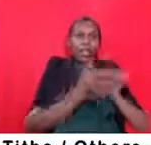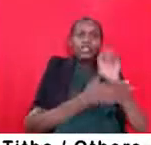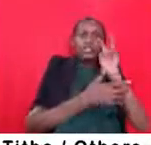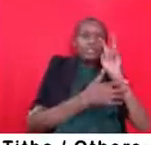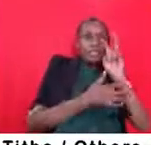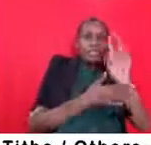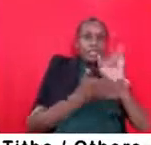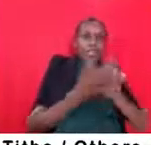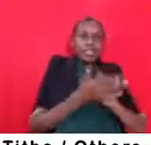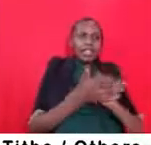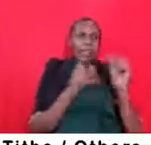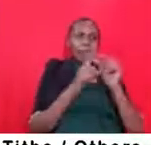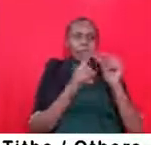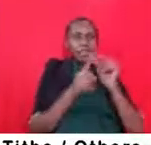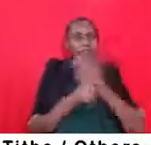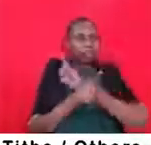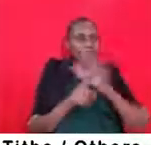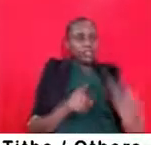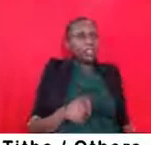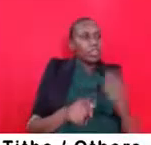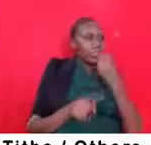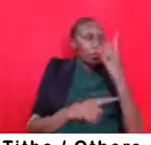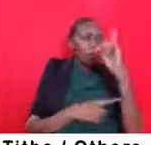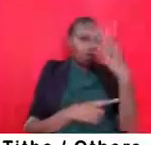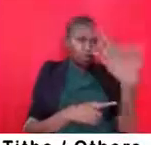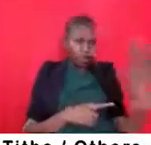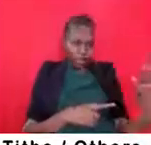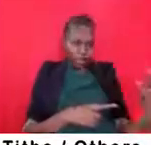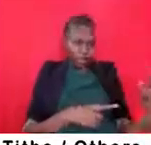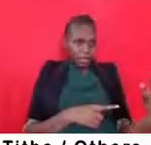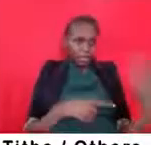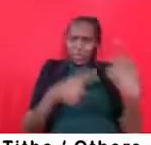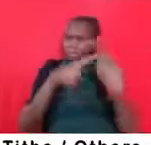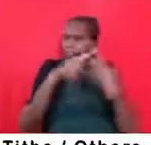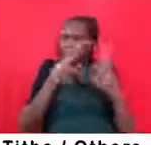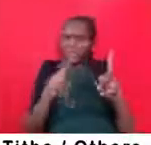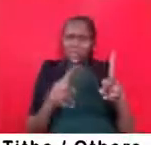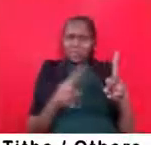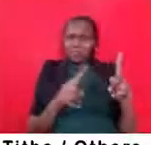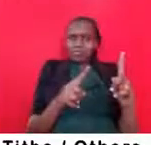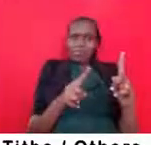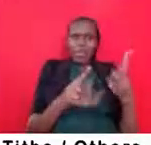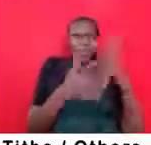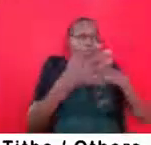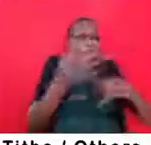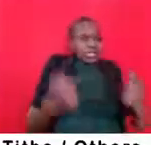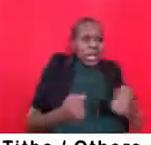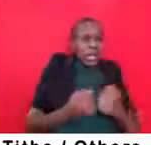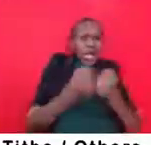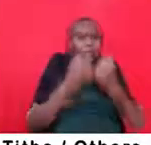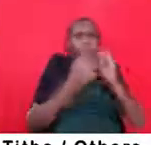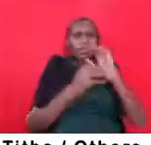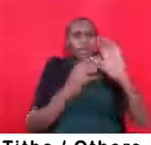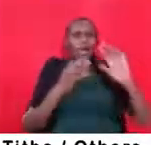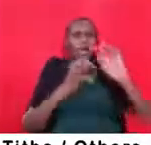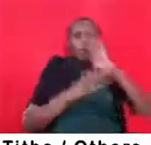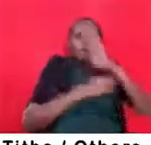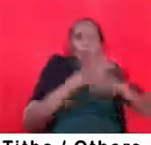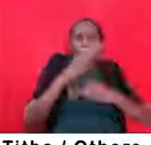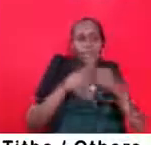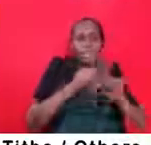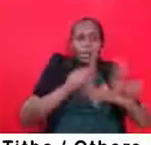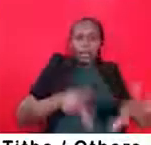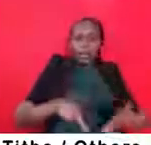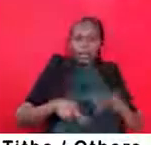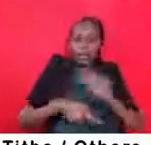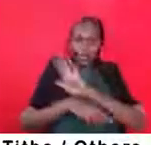kwamba neno la Bwana lasema kitu kimoja, lakini yale ambayo yanaendelea katika maisha yako